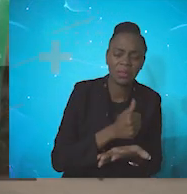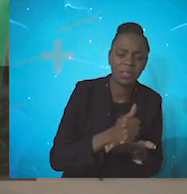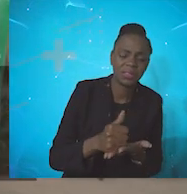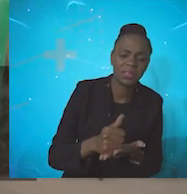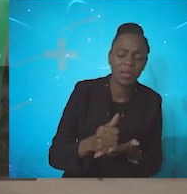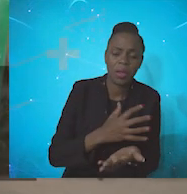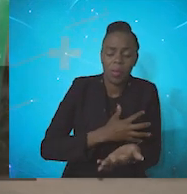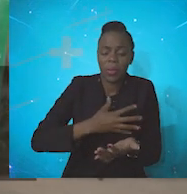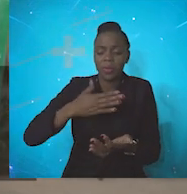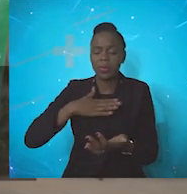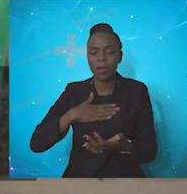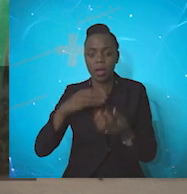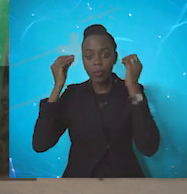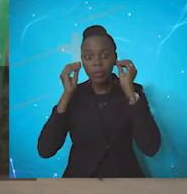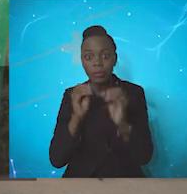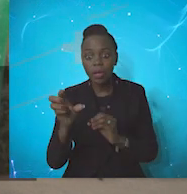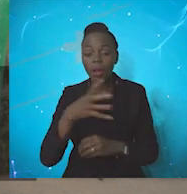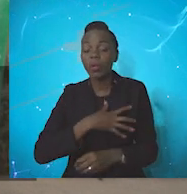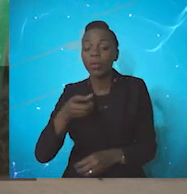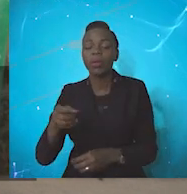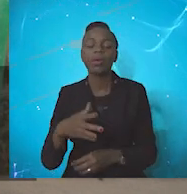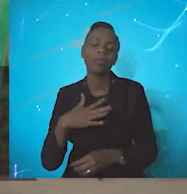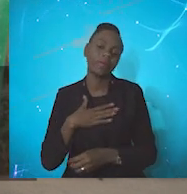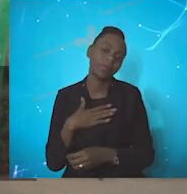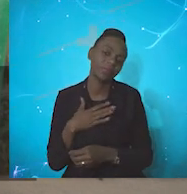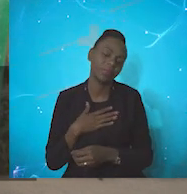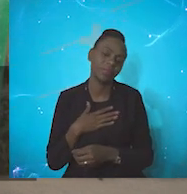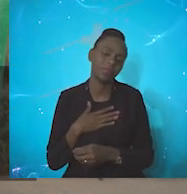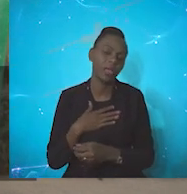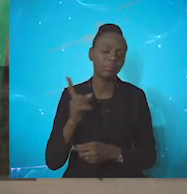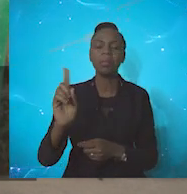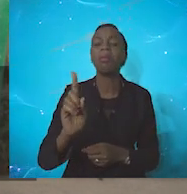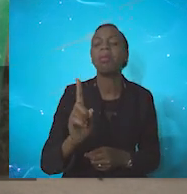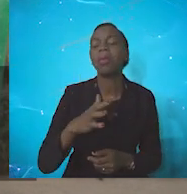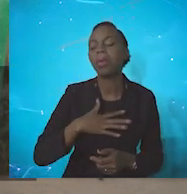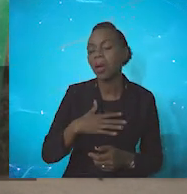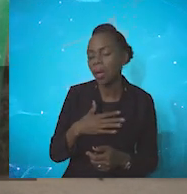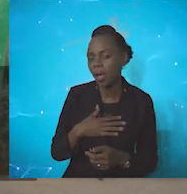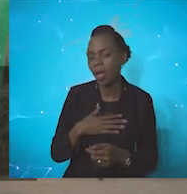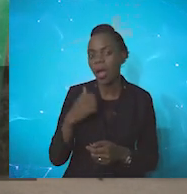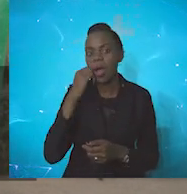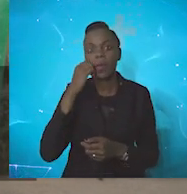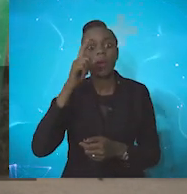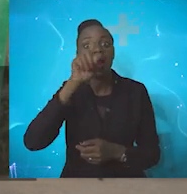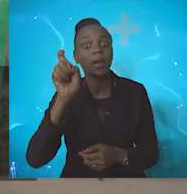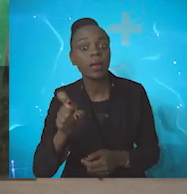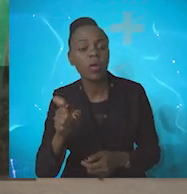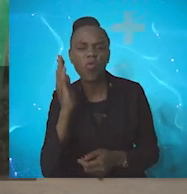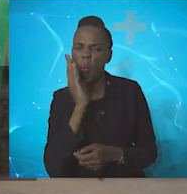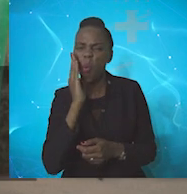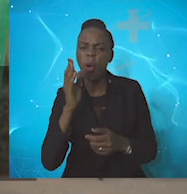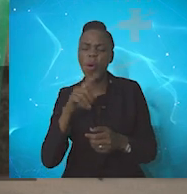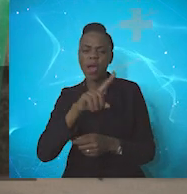niko. Wanga. Ndi wanda niko tala. Ya hii. Ndi wanda. Ndi wanga. Ndi wanda. Akudwa landani. Akumfa kwete